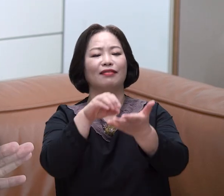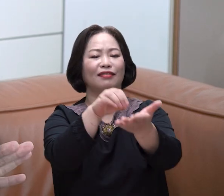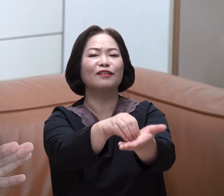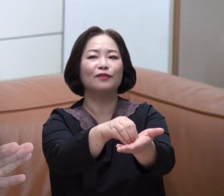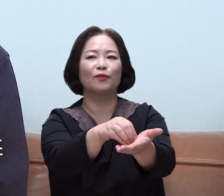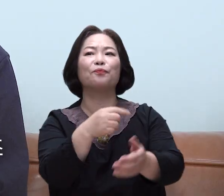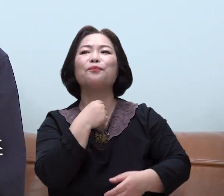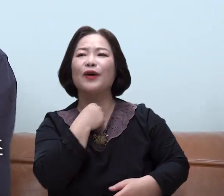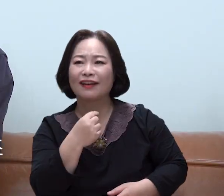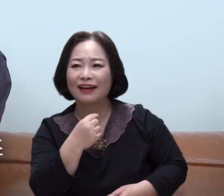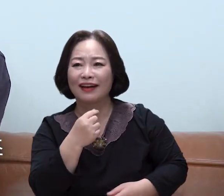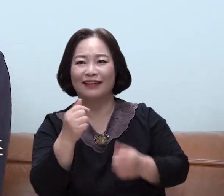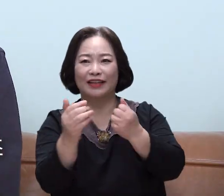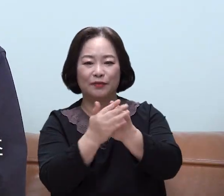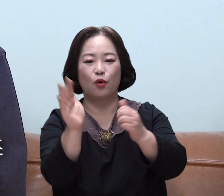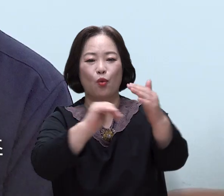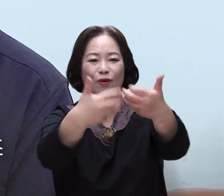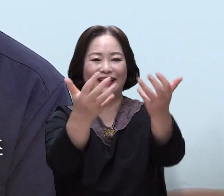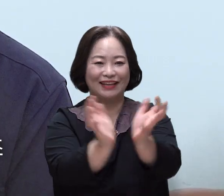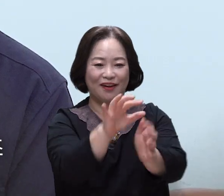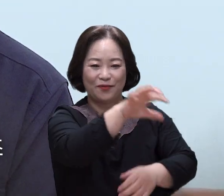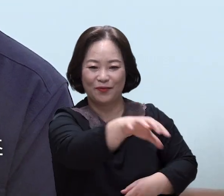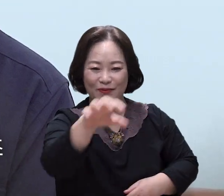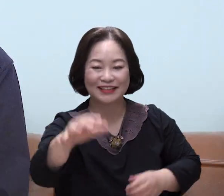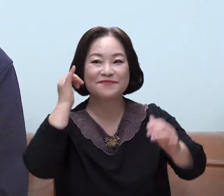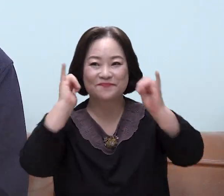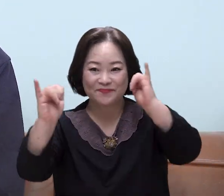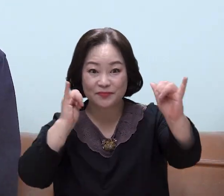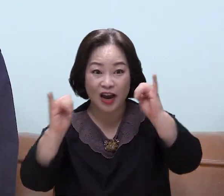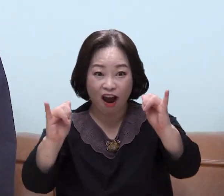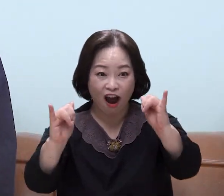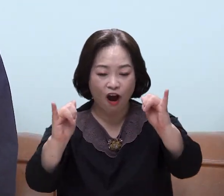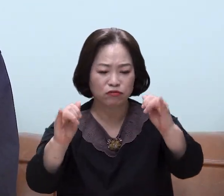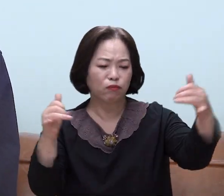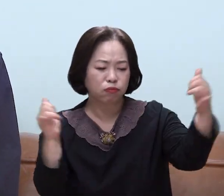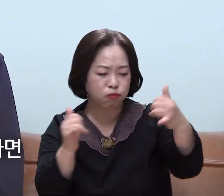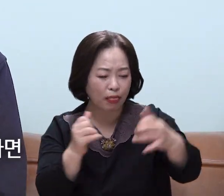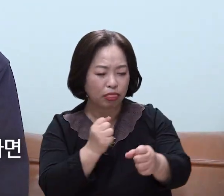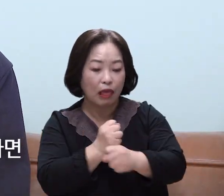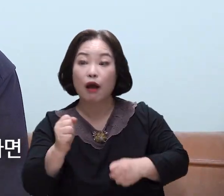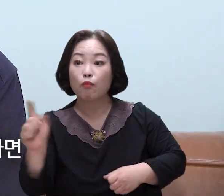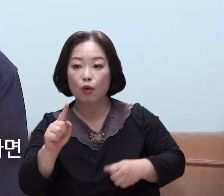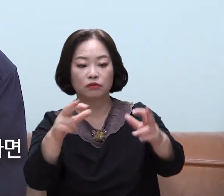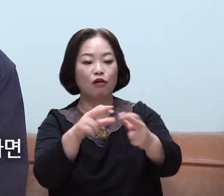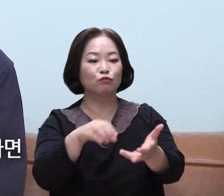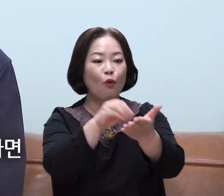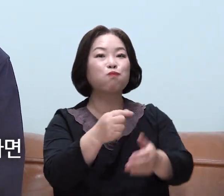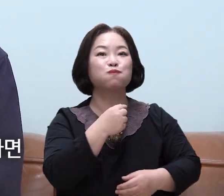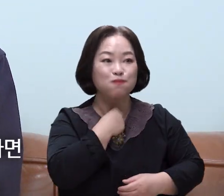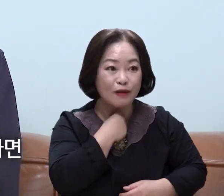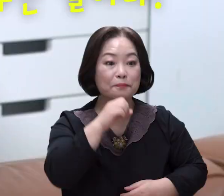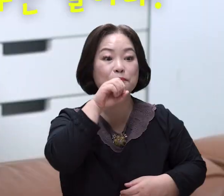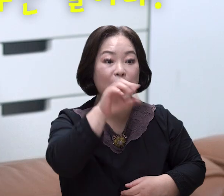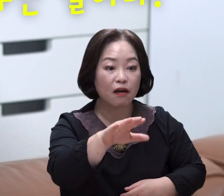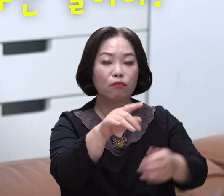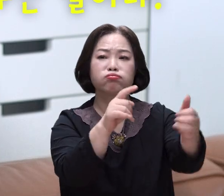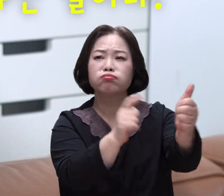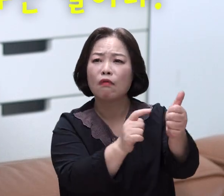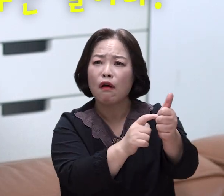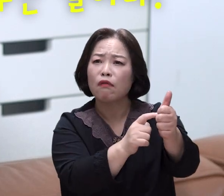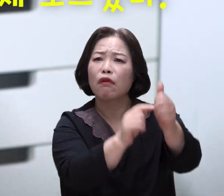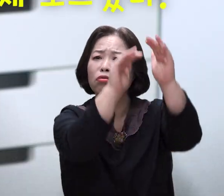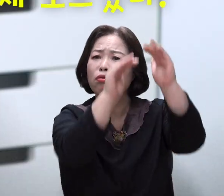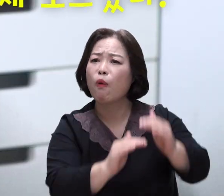생각했기 때문에 여기저기 공공기관에 전화를 했었죠. 되게 당황스러웠던 게 장애인 등록을 하고 싶습니다 라고 하면은 그게